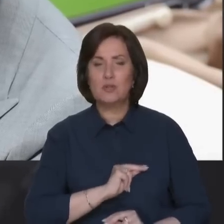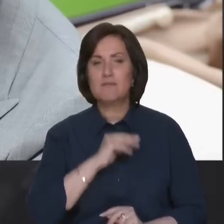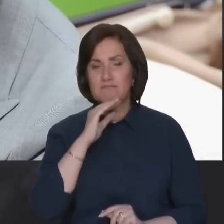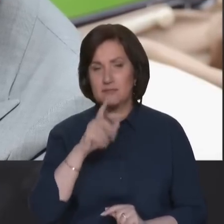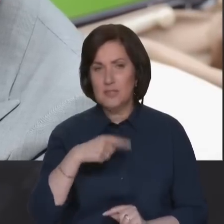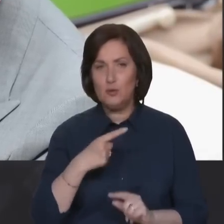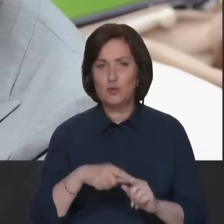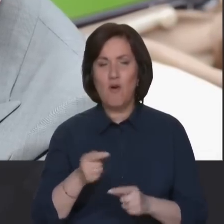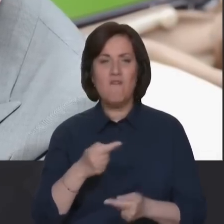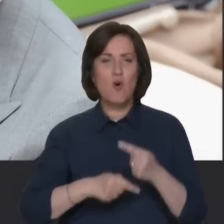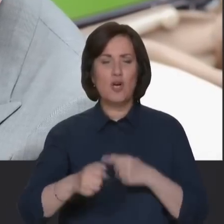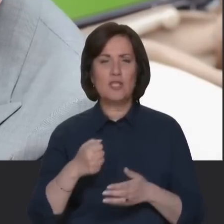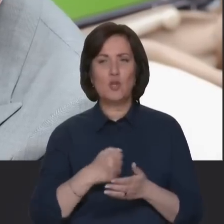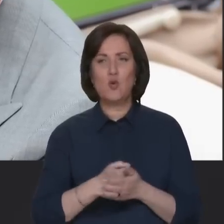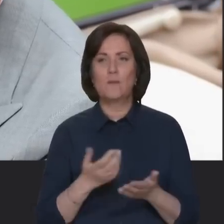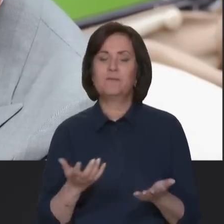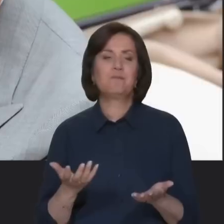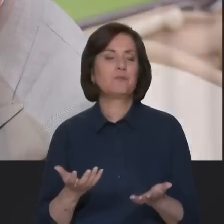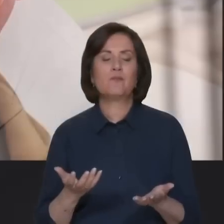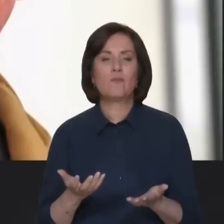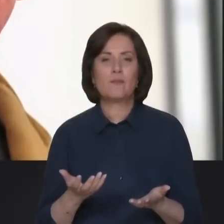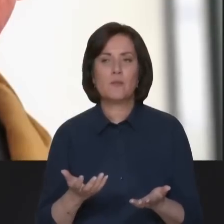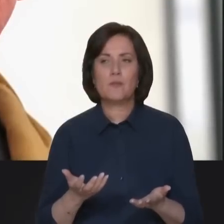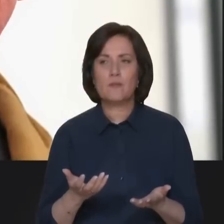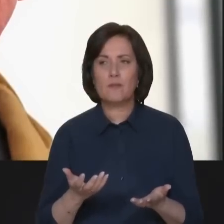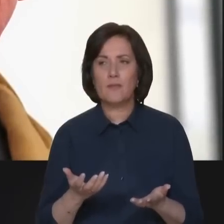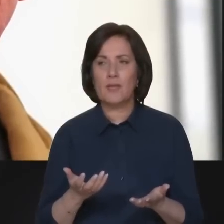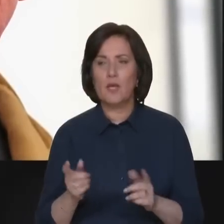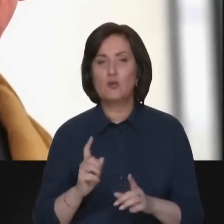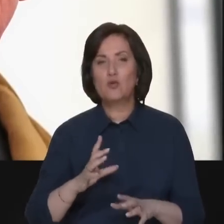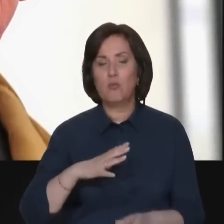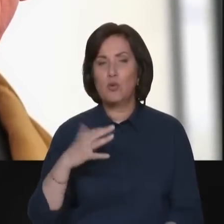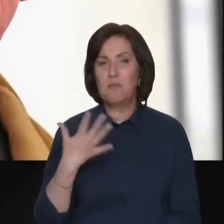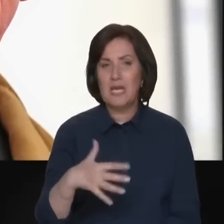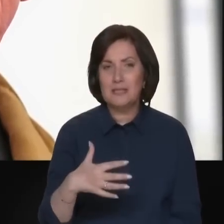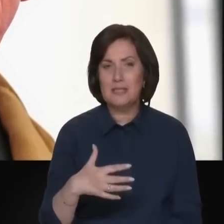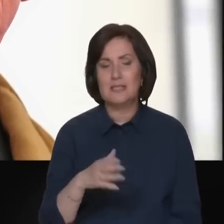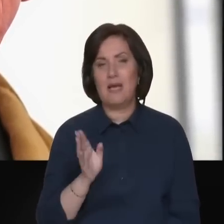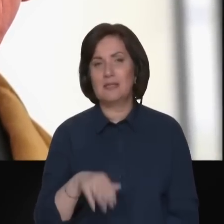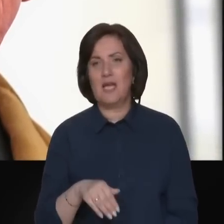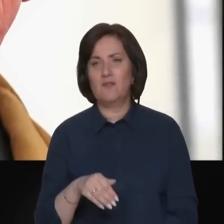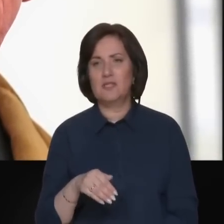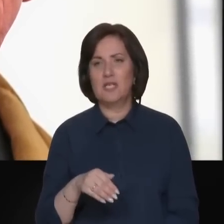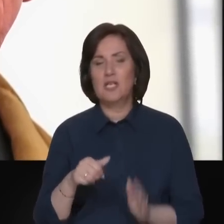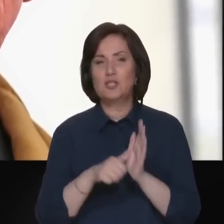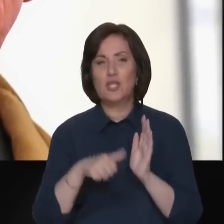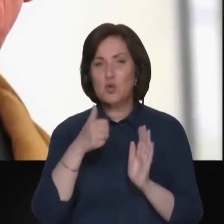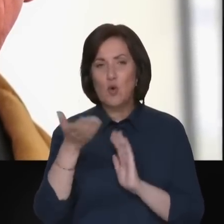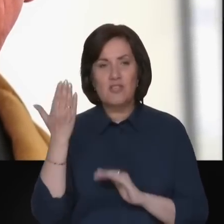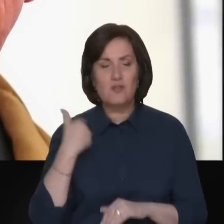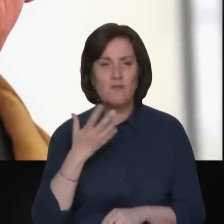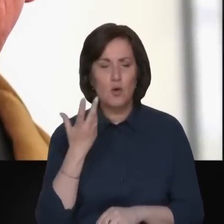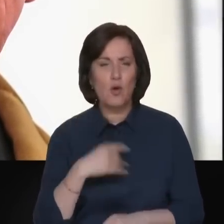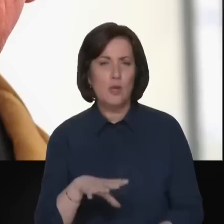що вороття до, скажімо так, того, що було 50, навіть 60 років тому,